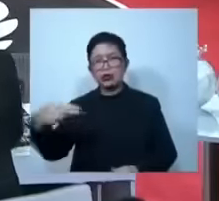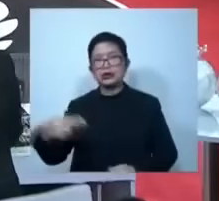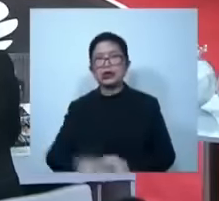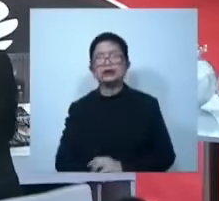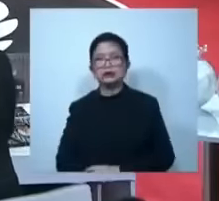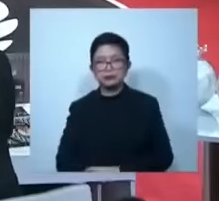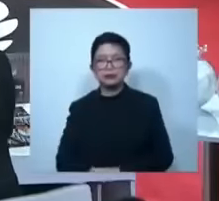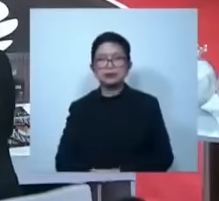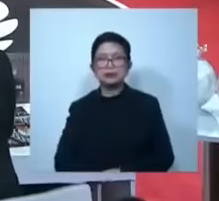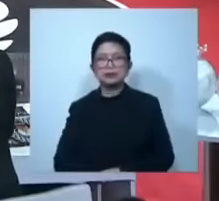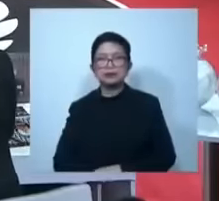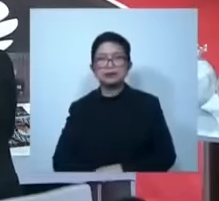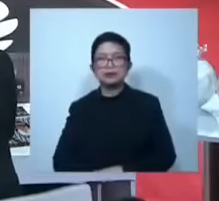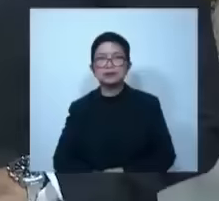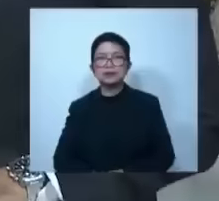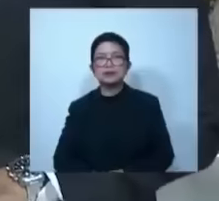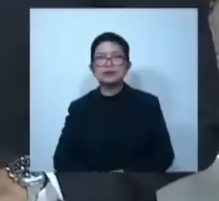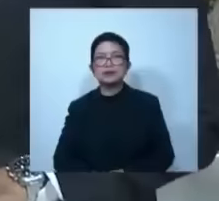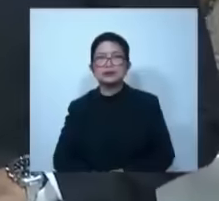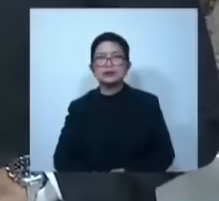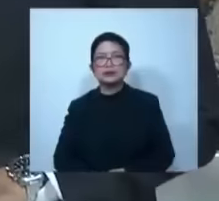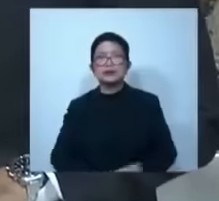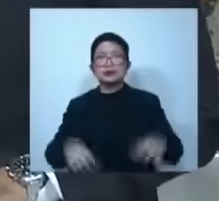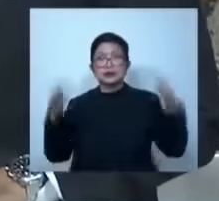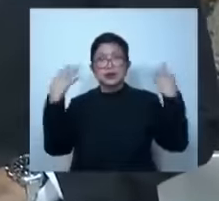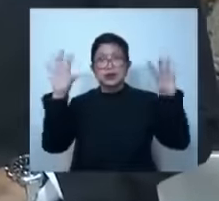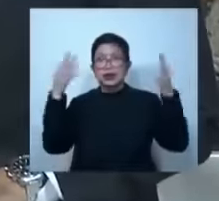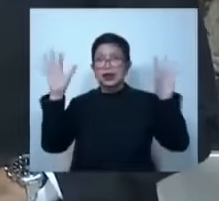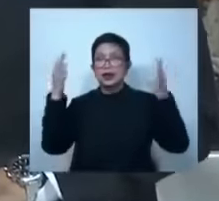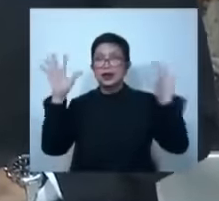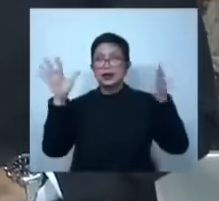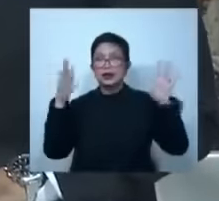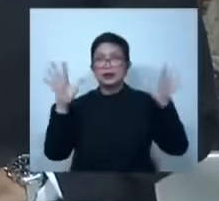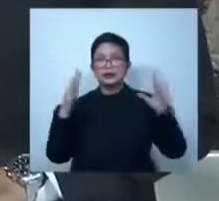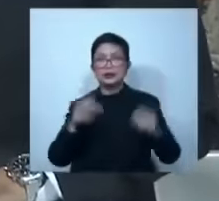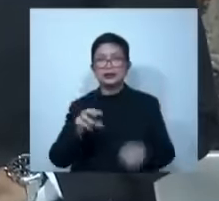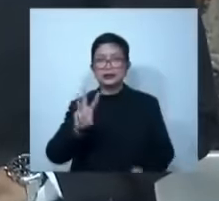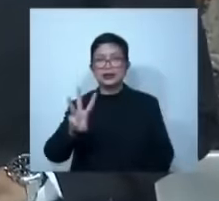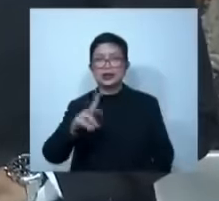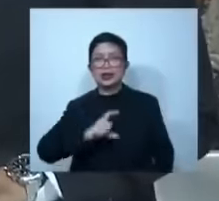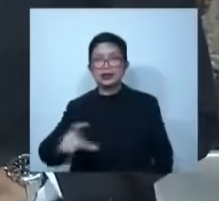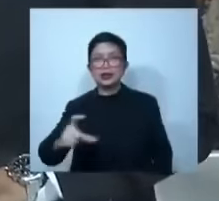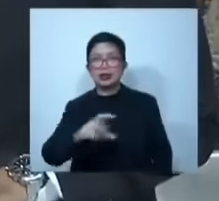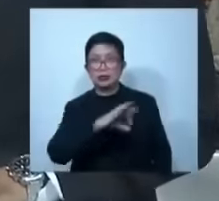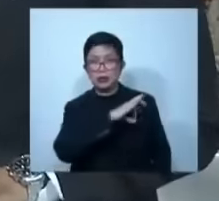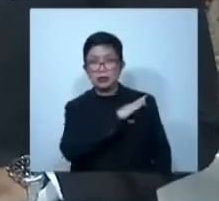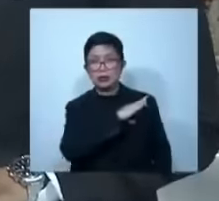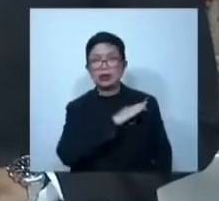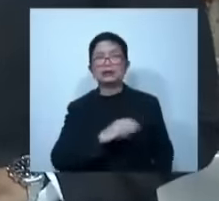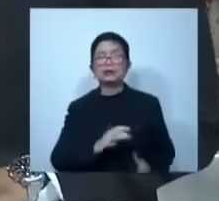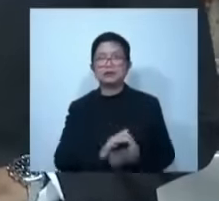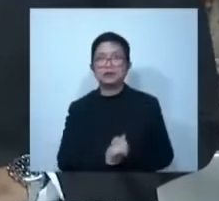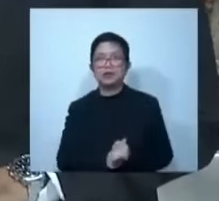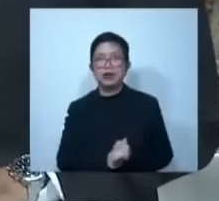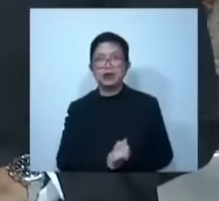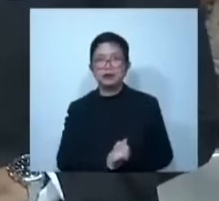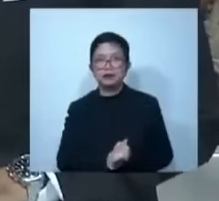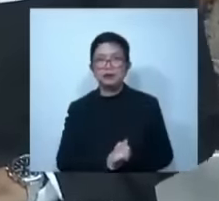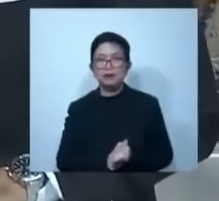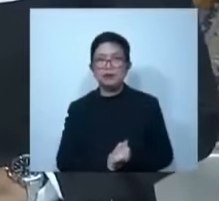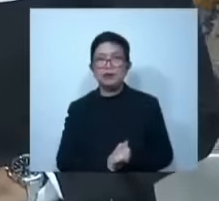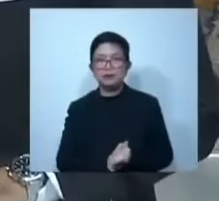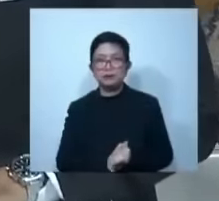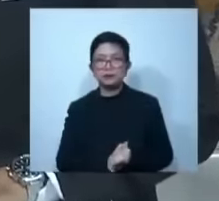Baik. Sekarang kita kasih apresiasi dari 3 calon presiden yang tentunya sudah